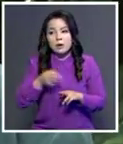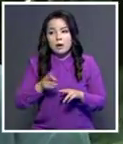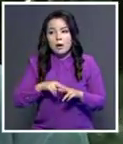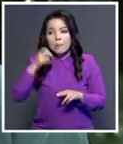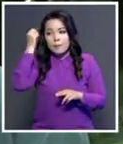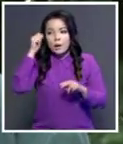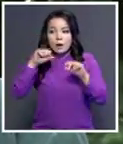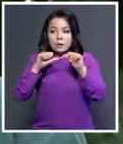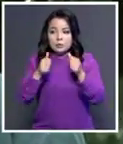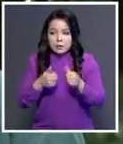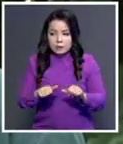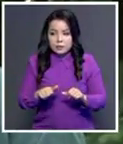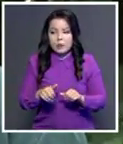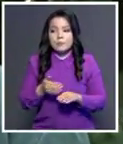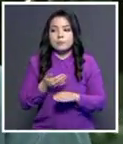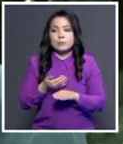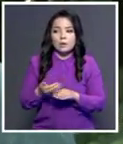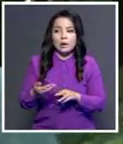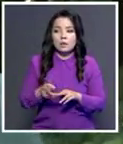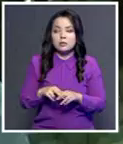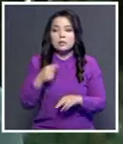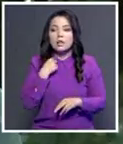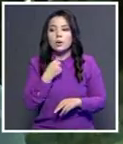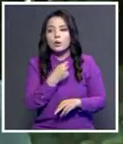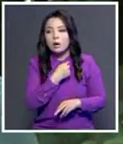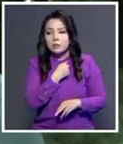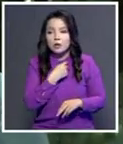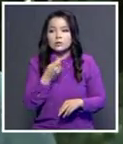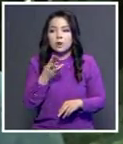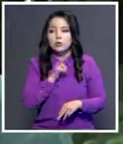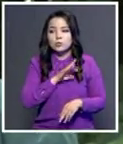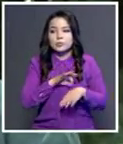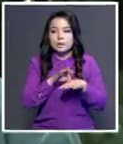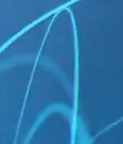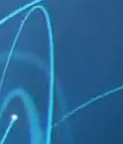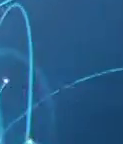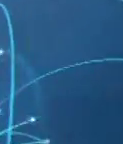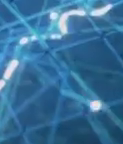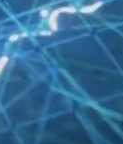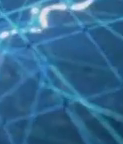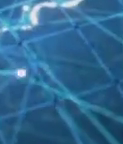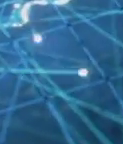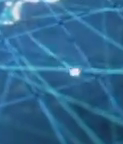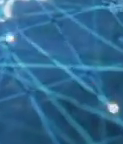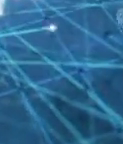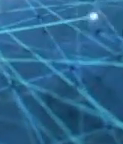Памятник қойдық. Одан кейін осы Талдықорғанда біраз жұмыстар істедік.